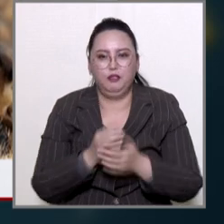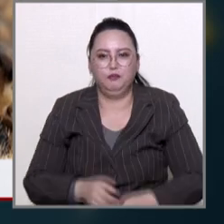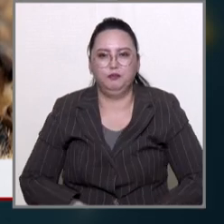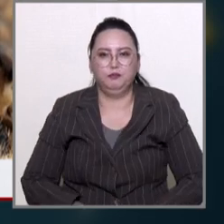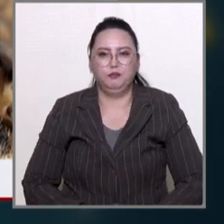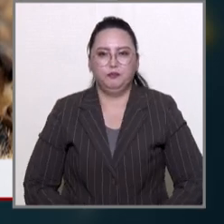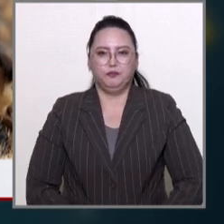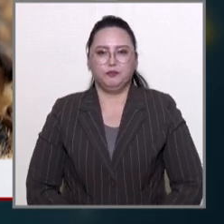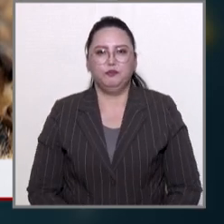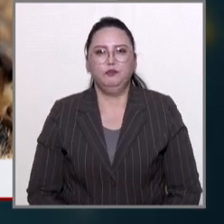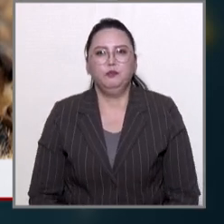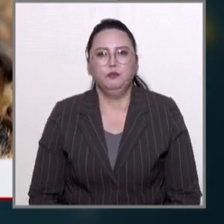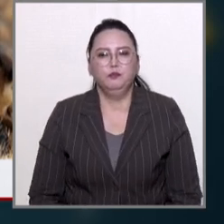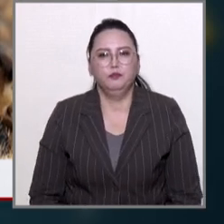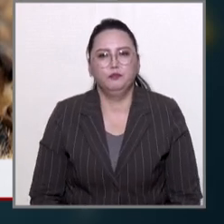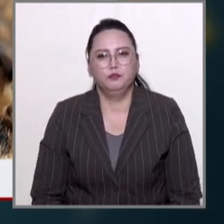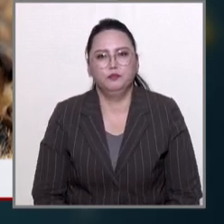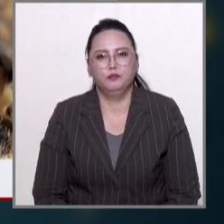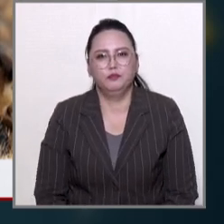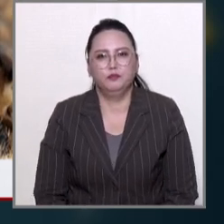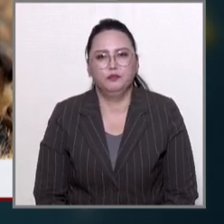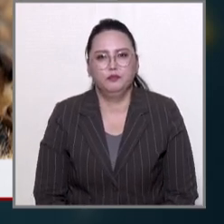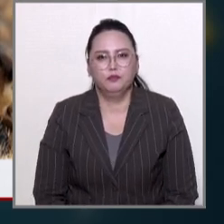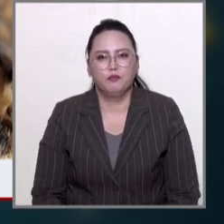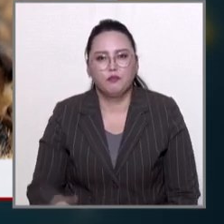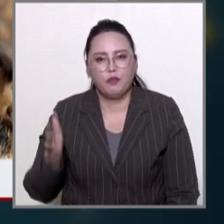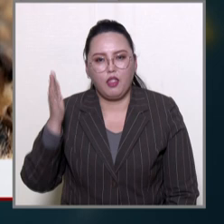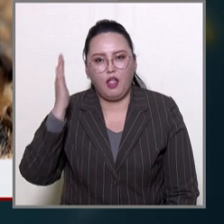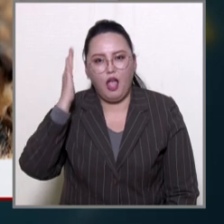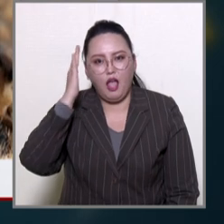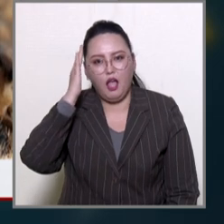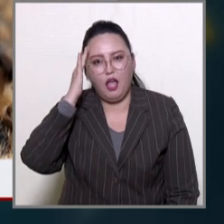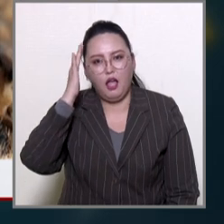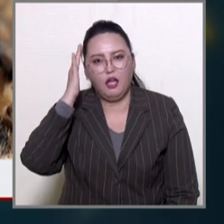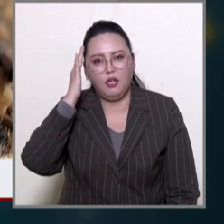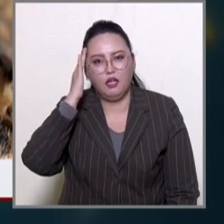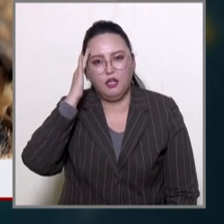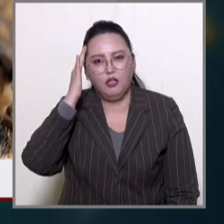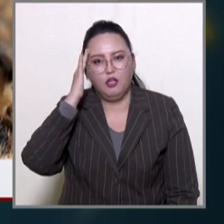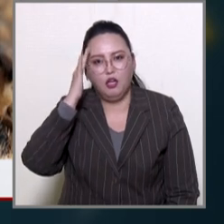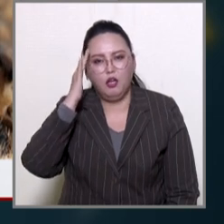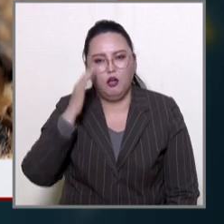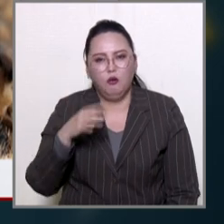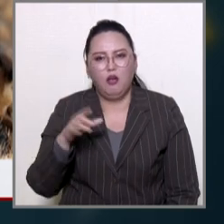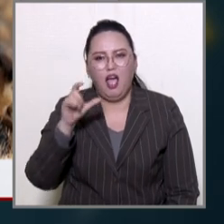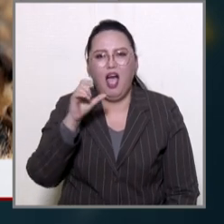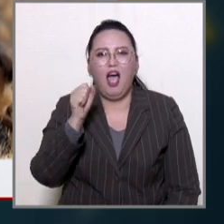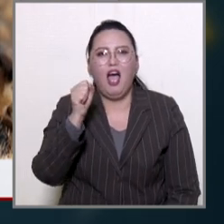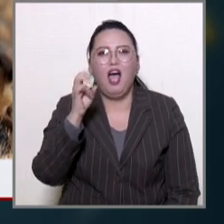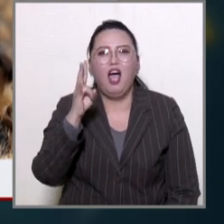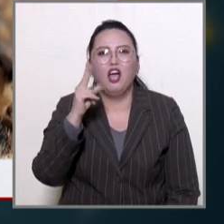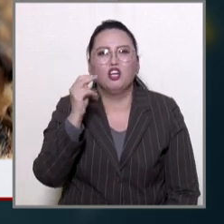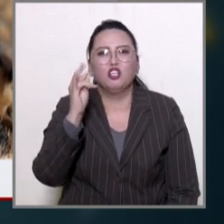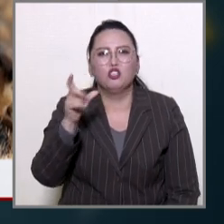төв эвэр, гадаа танчны ганцаг милаач, Парис, Берлин очсон болохоор залуу тех сүргийнхээ